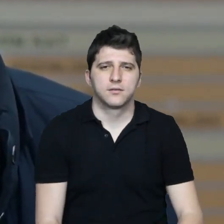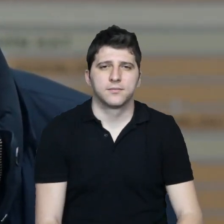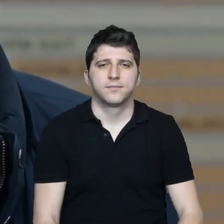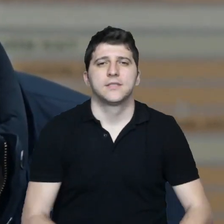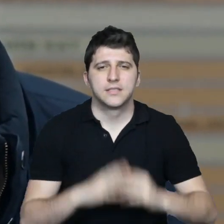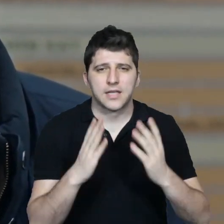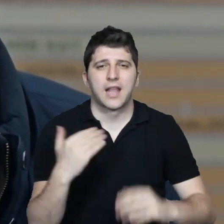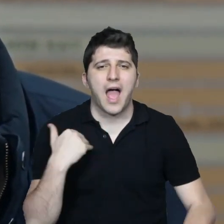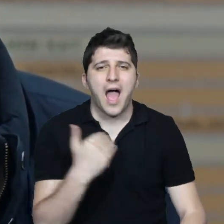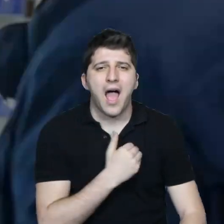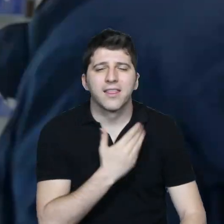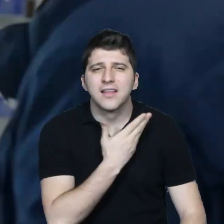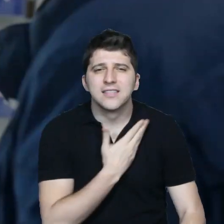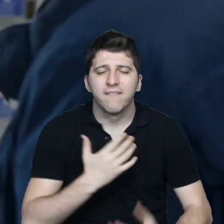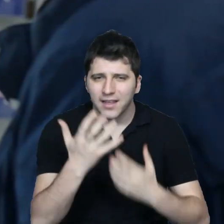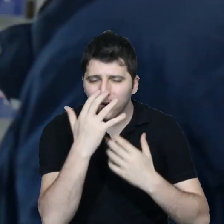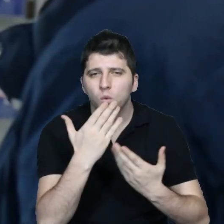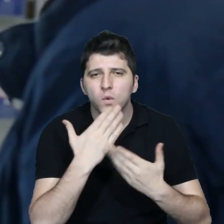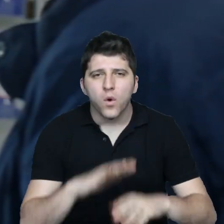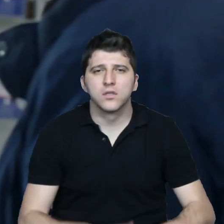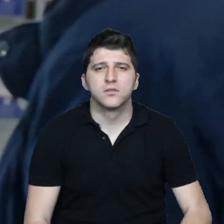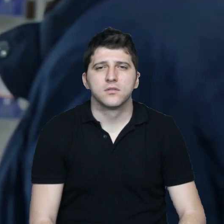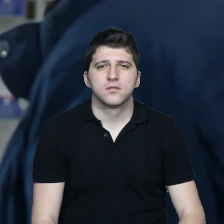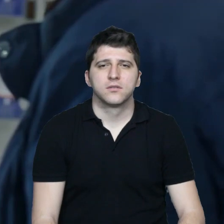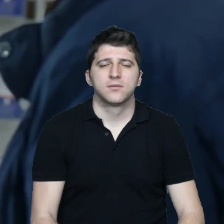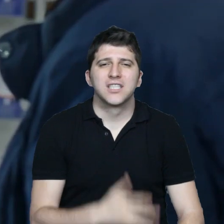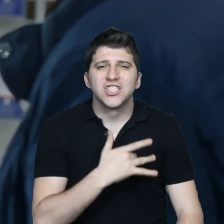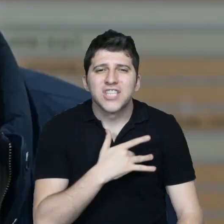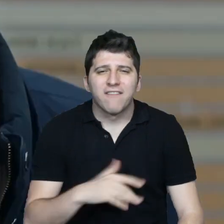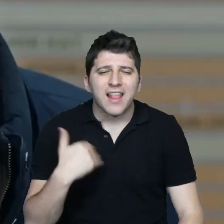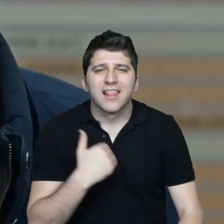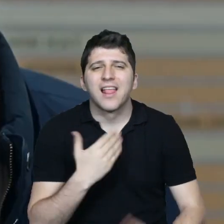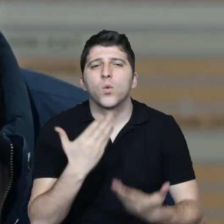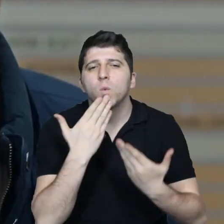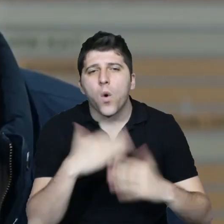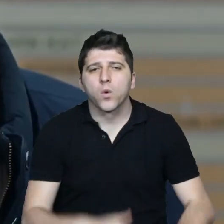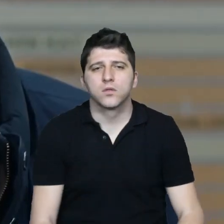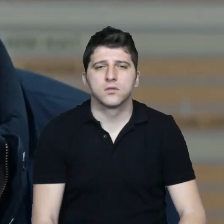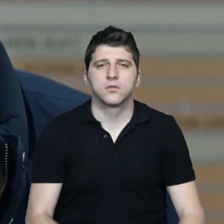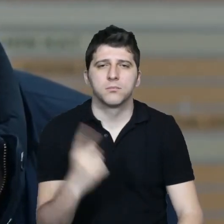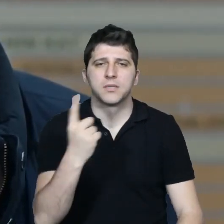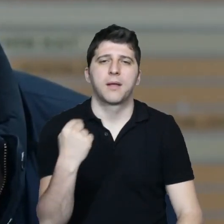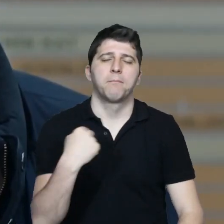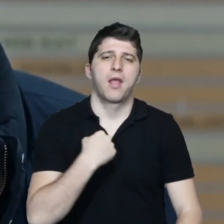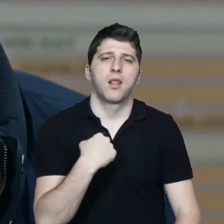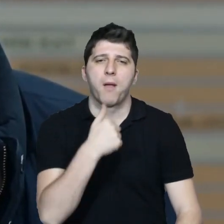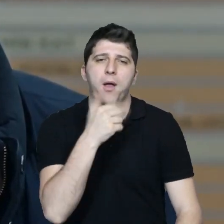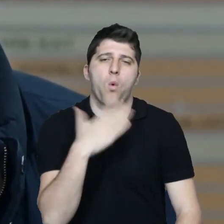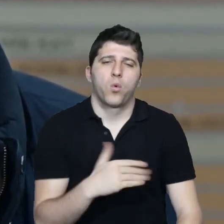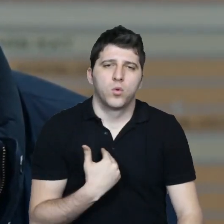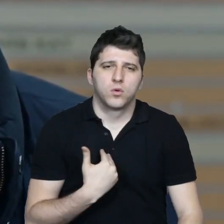Zaten anne sevgisinden mahrum büyüdü. Şefkatini göremedi. Bir de ben.